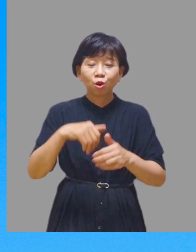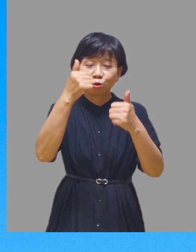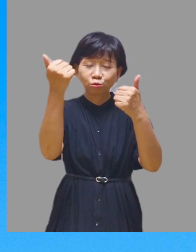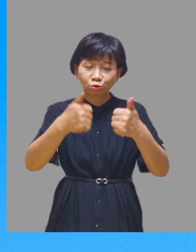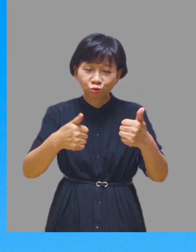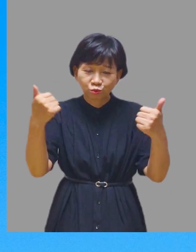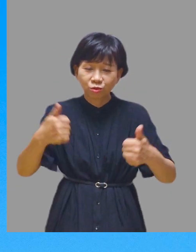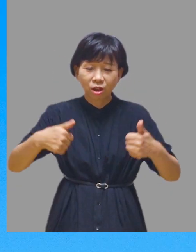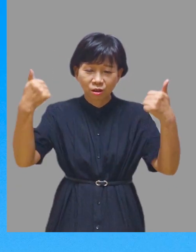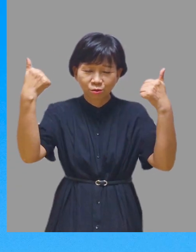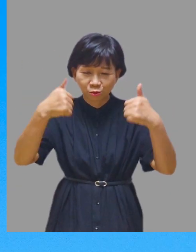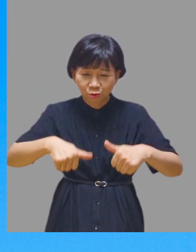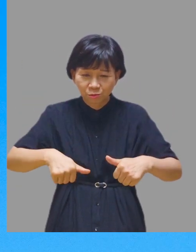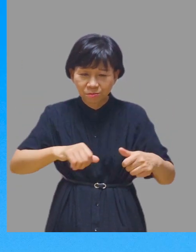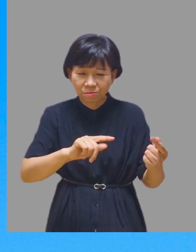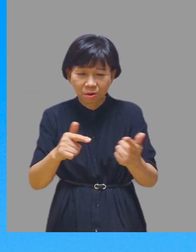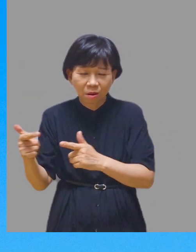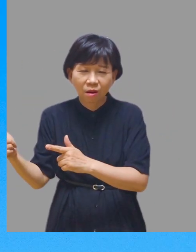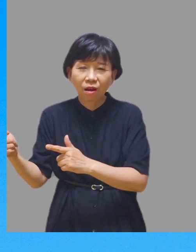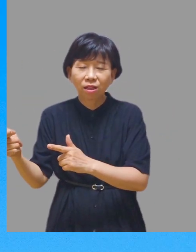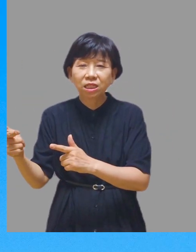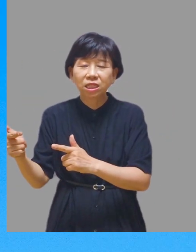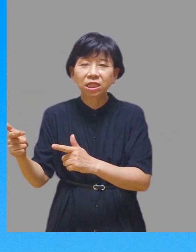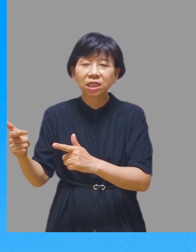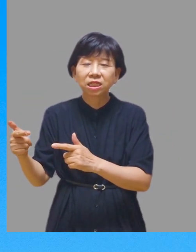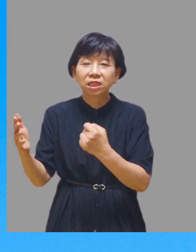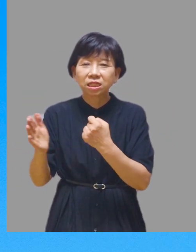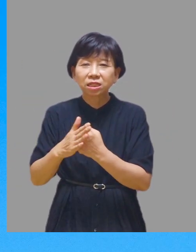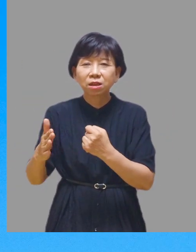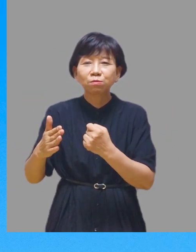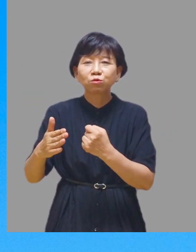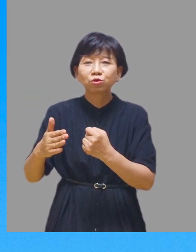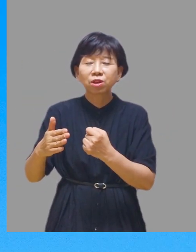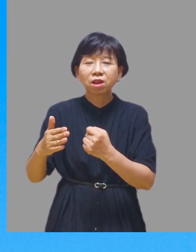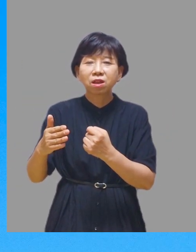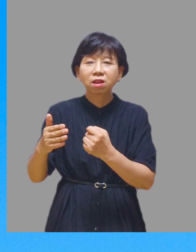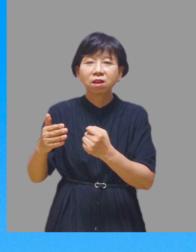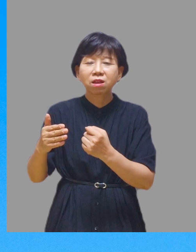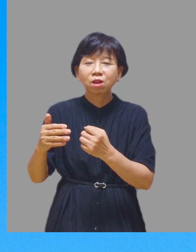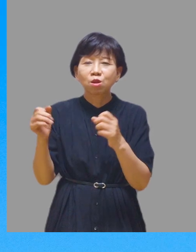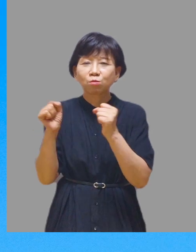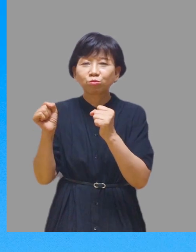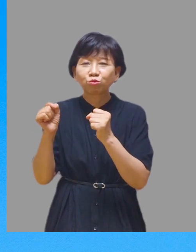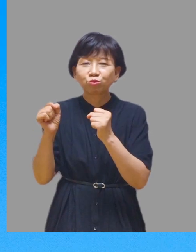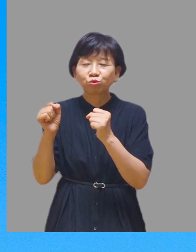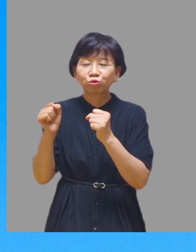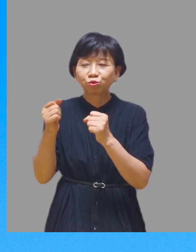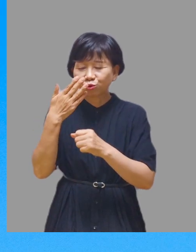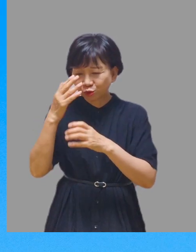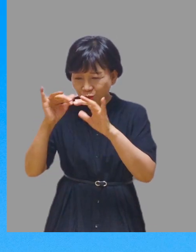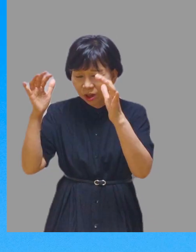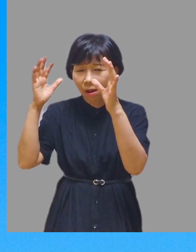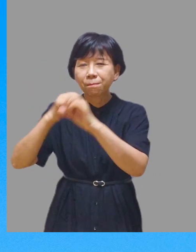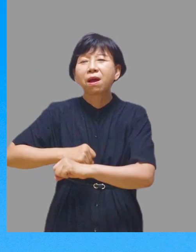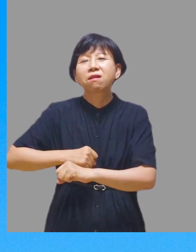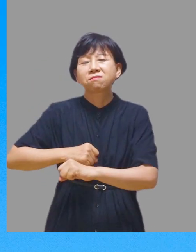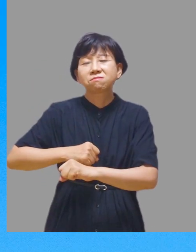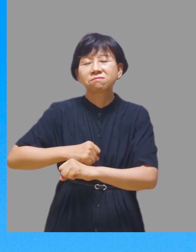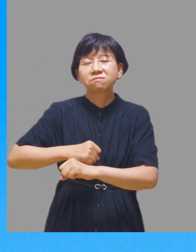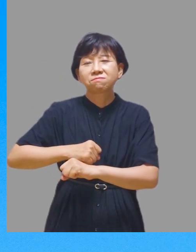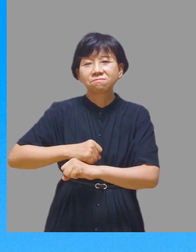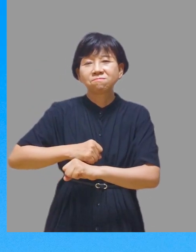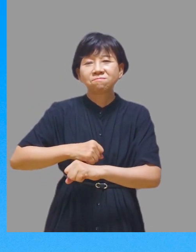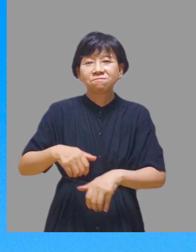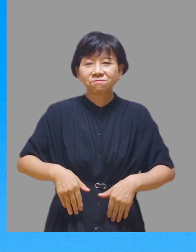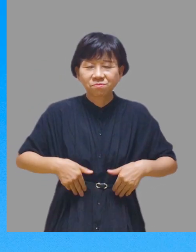이유로 이미 멸망했어요. 이제 남유다만 남은 겁니다. 솔로몬의 아들 르호보암이 왕이